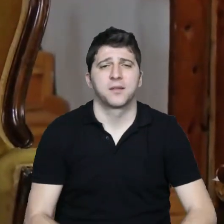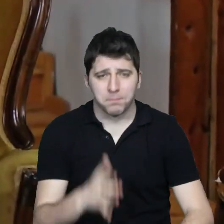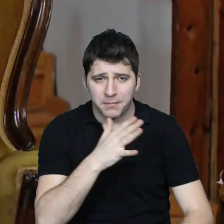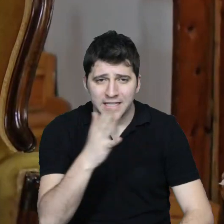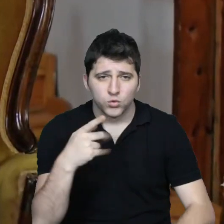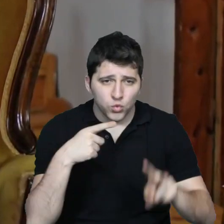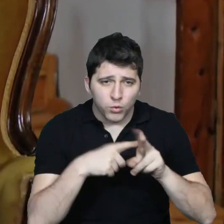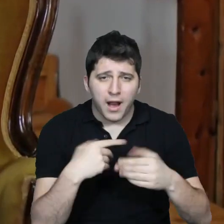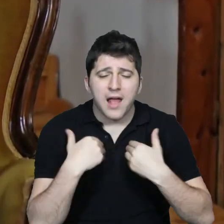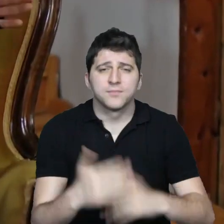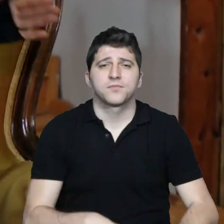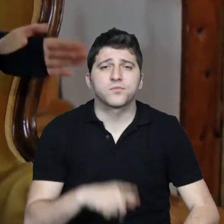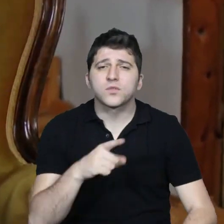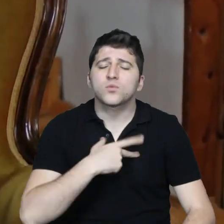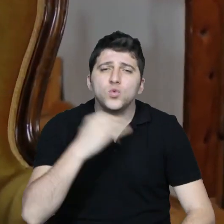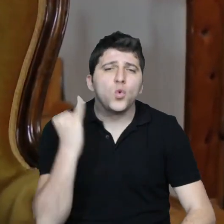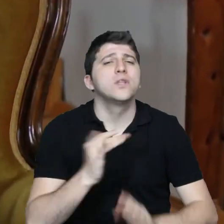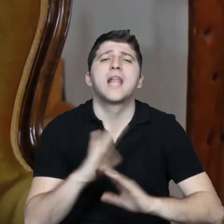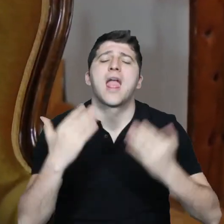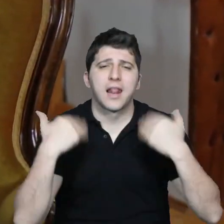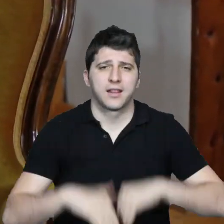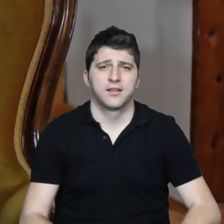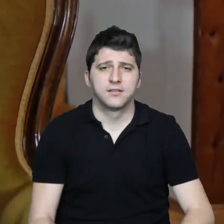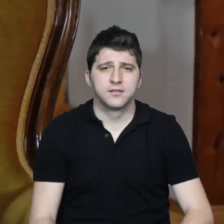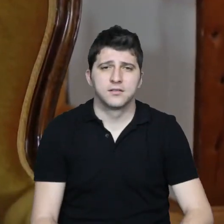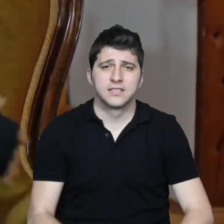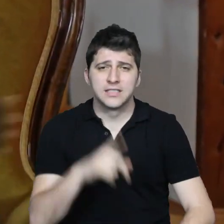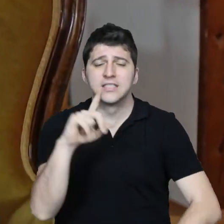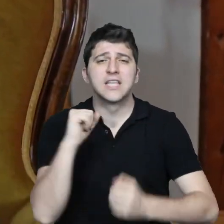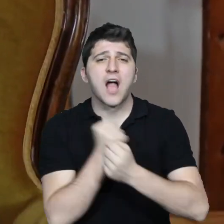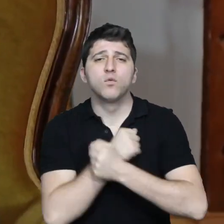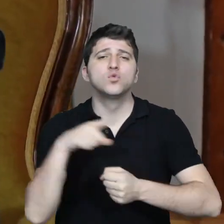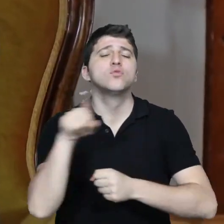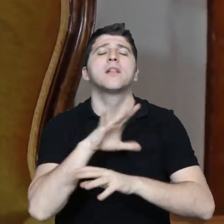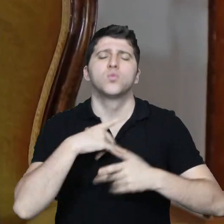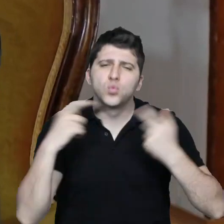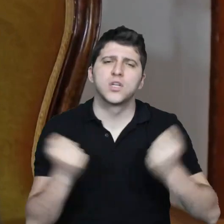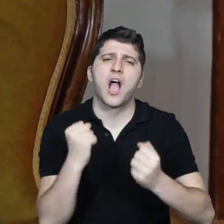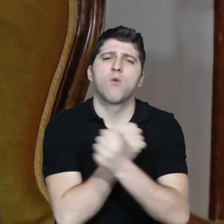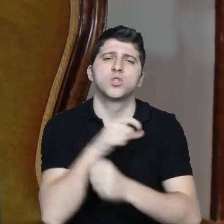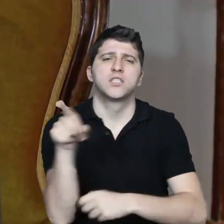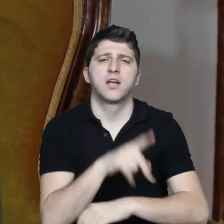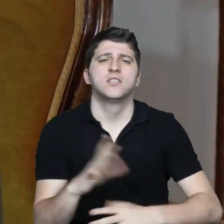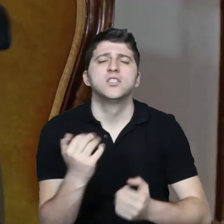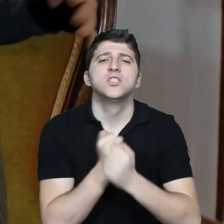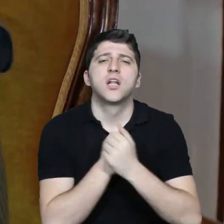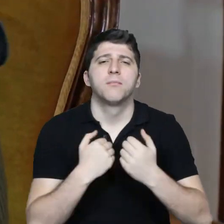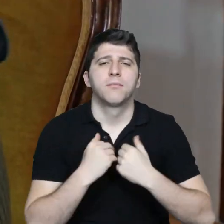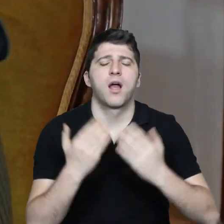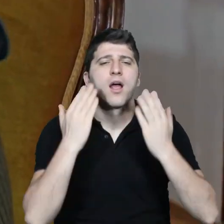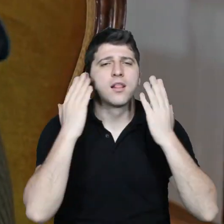Bilirsin Kübra Hanım. O hiç kötü niyetli olur mu? Sizi kavuşturmadan durur mu? Tövbe ay estağfurullah canım.